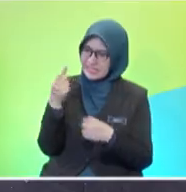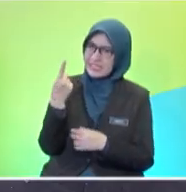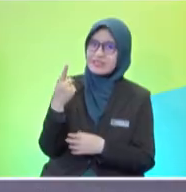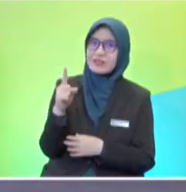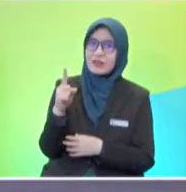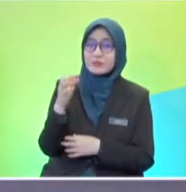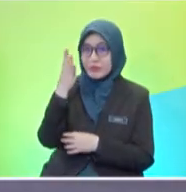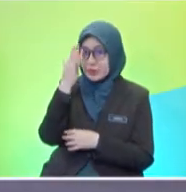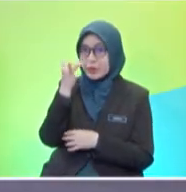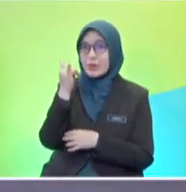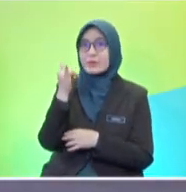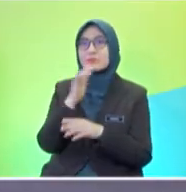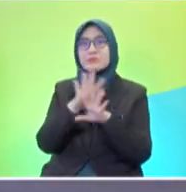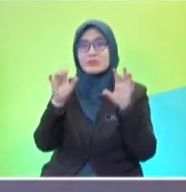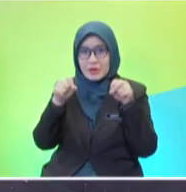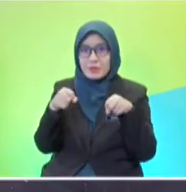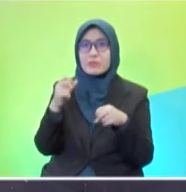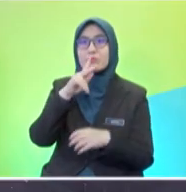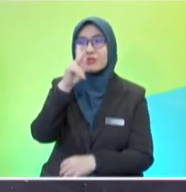Tak boleh kau